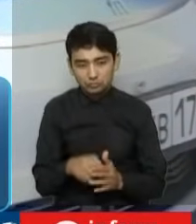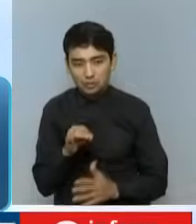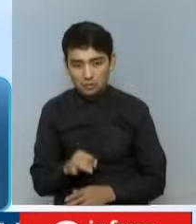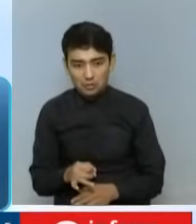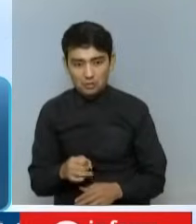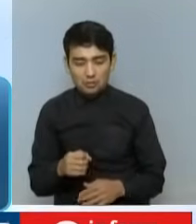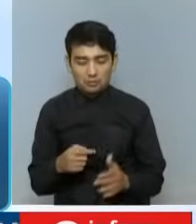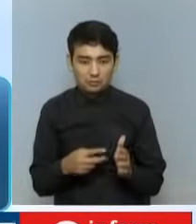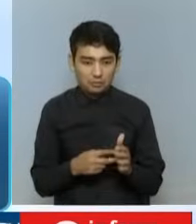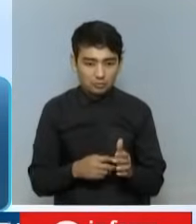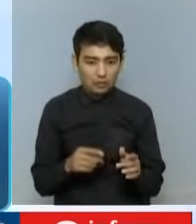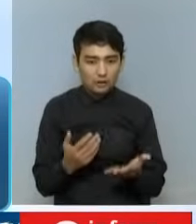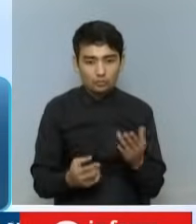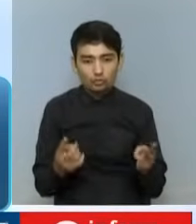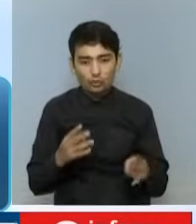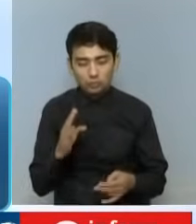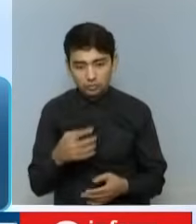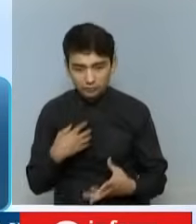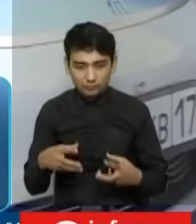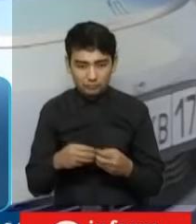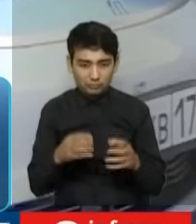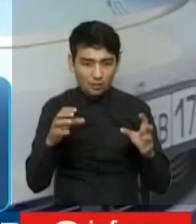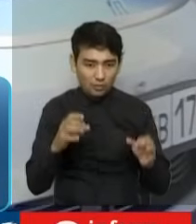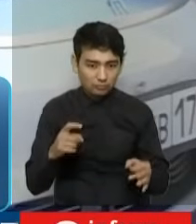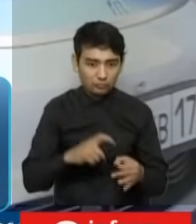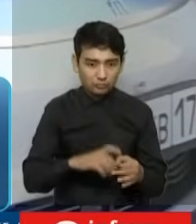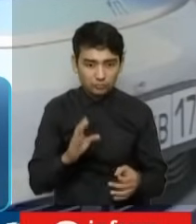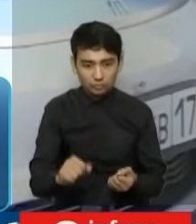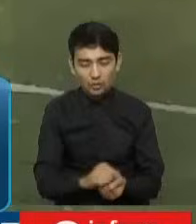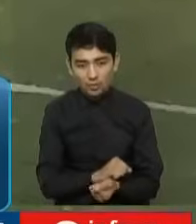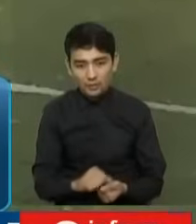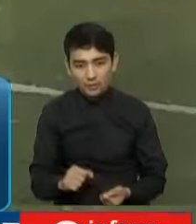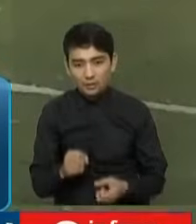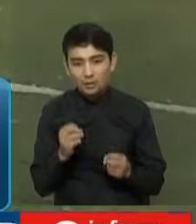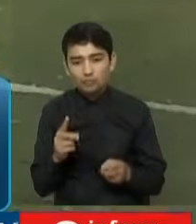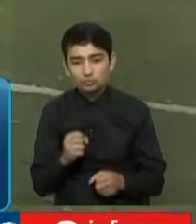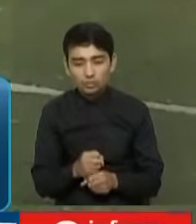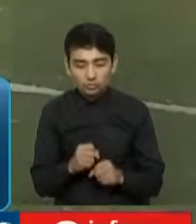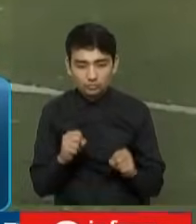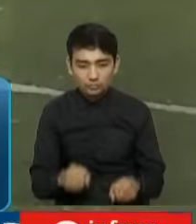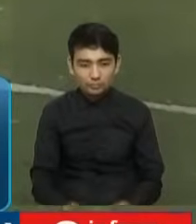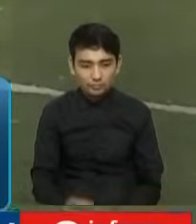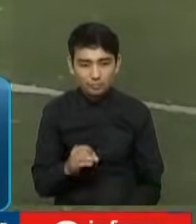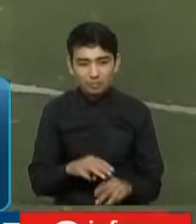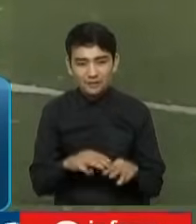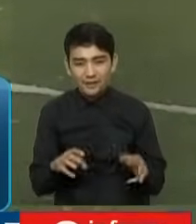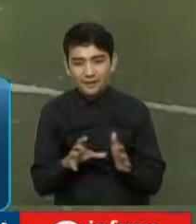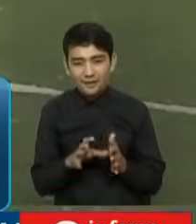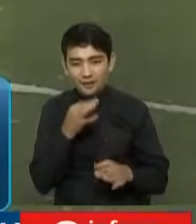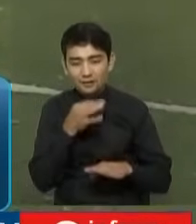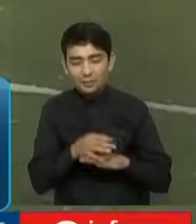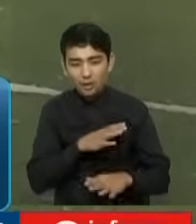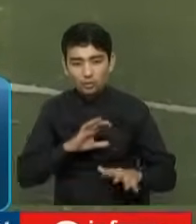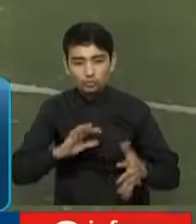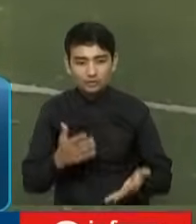цене. Если нужно будет, полностью заходим туда по документации, как нужно будет. В Министерстве энергетики рассказали, что в